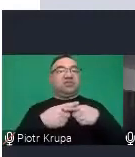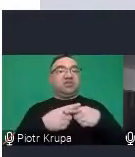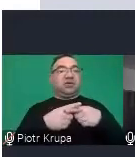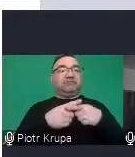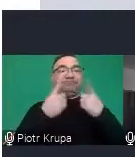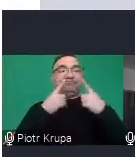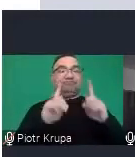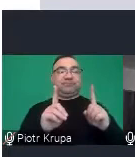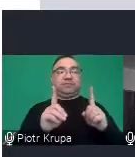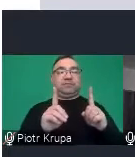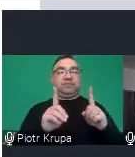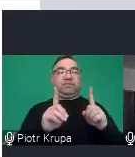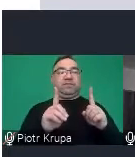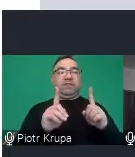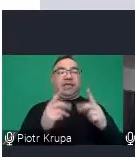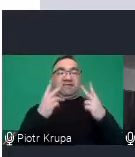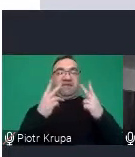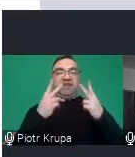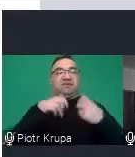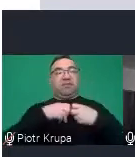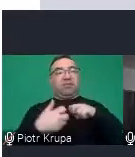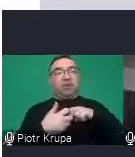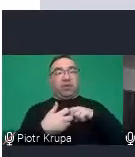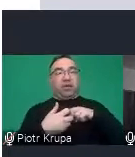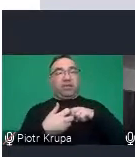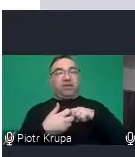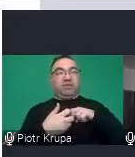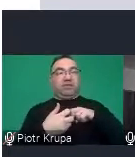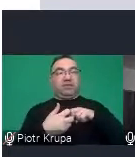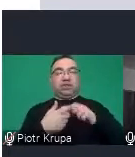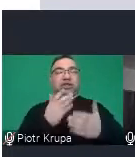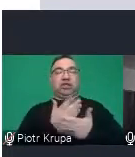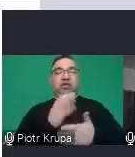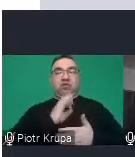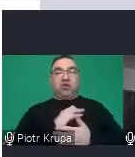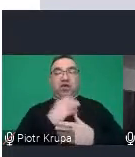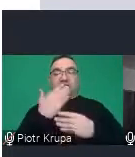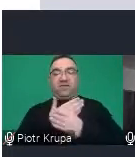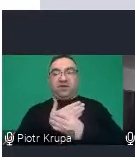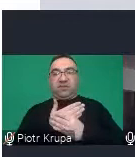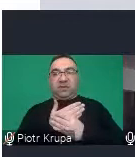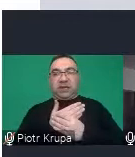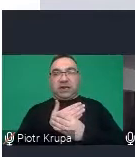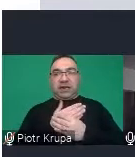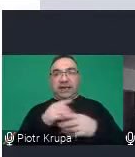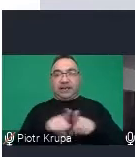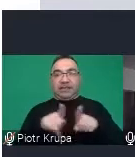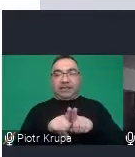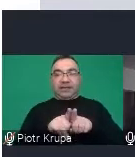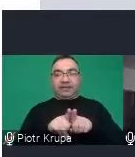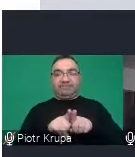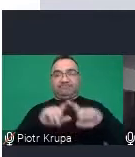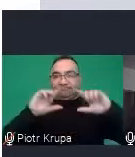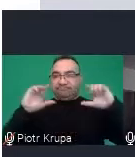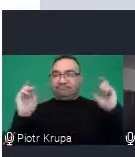się nad istotnymi problemami, które nie tylko dotyczą naszego przedsiębiorstwa, ale również nękają całą